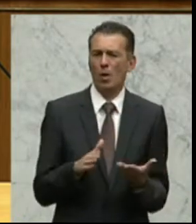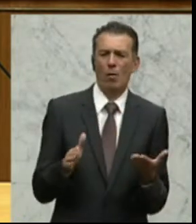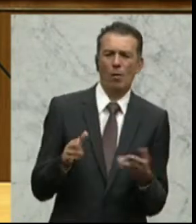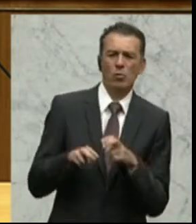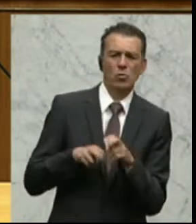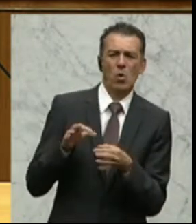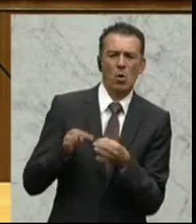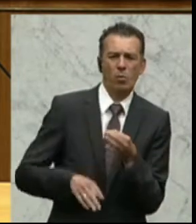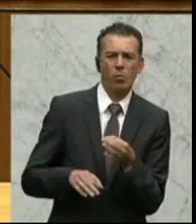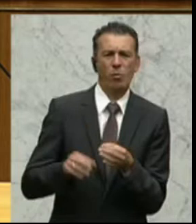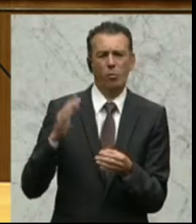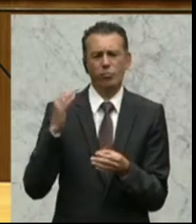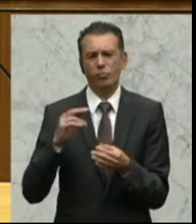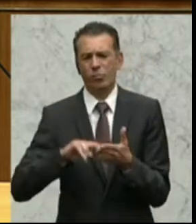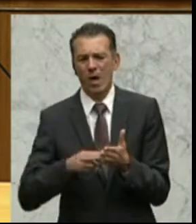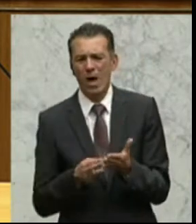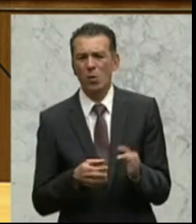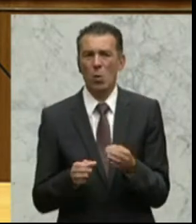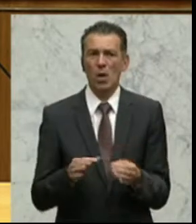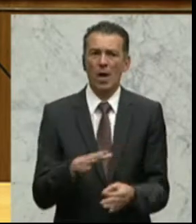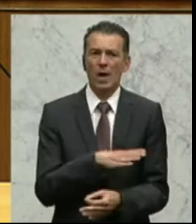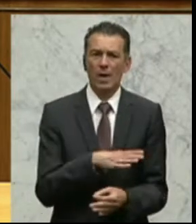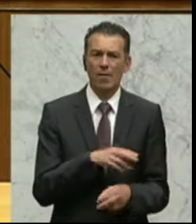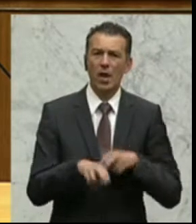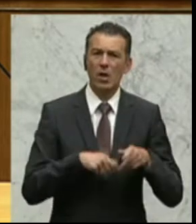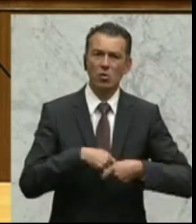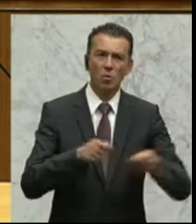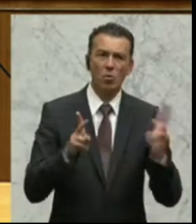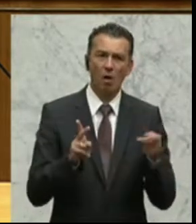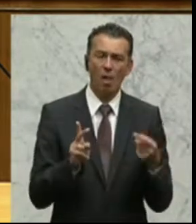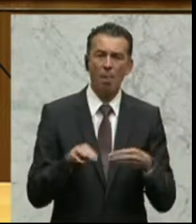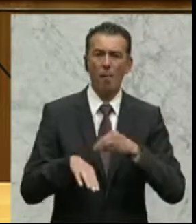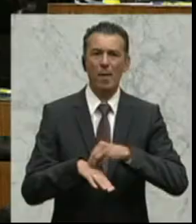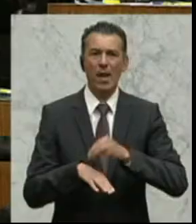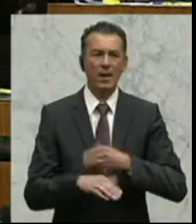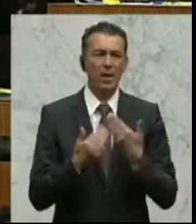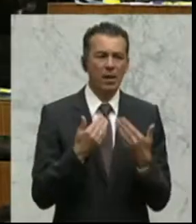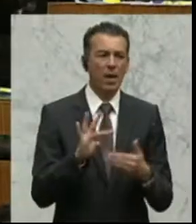etc. bzw. drohende Steuerverschwendungen aufzeigen können. Dankeschön.